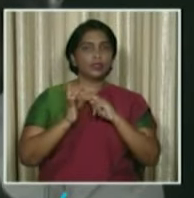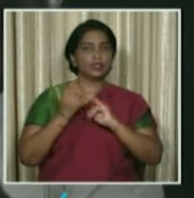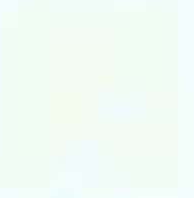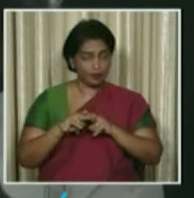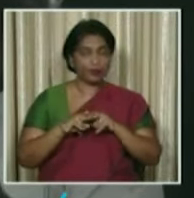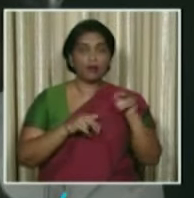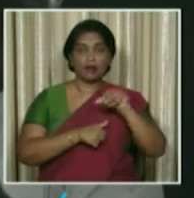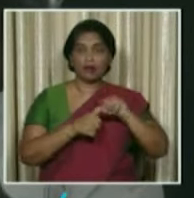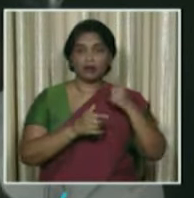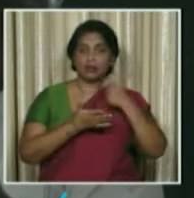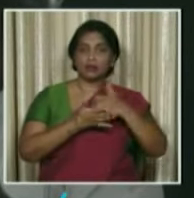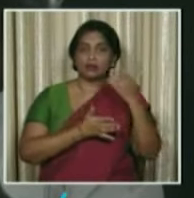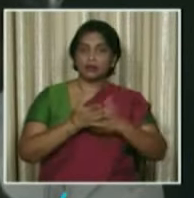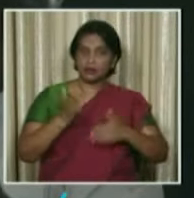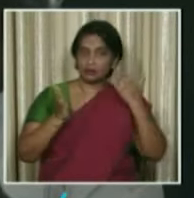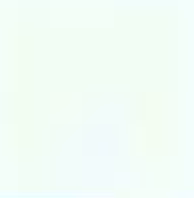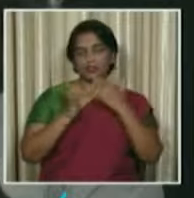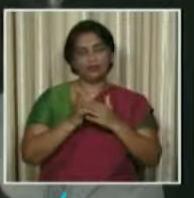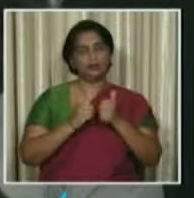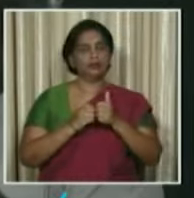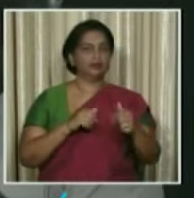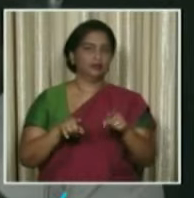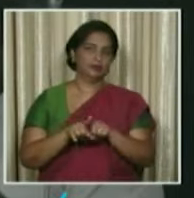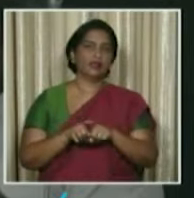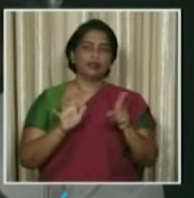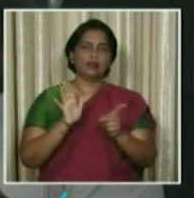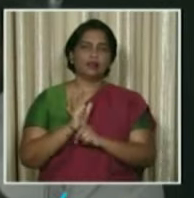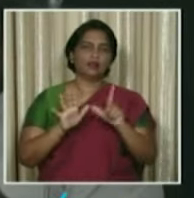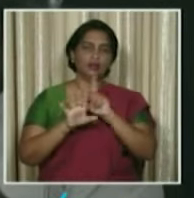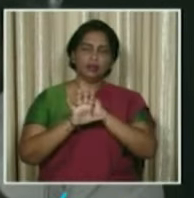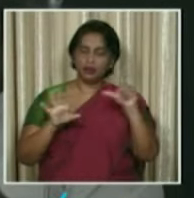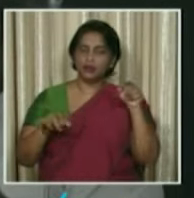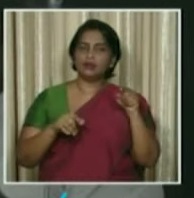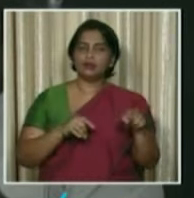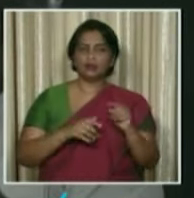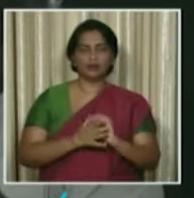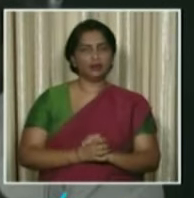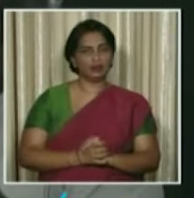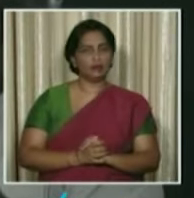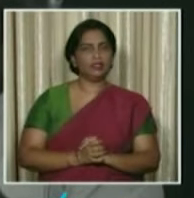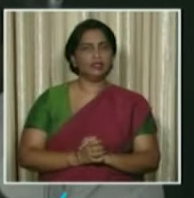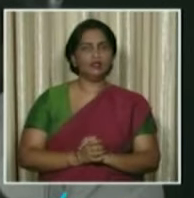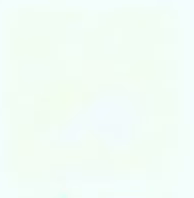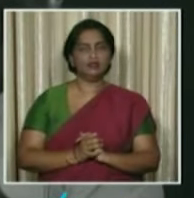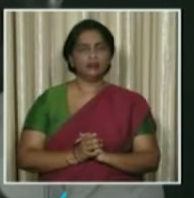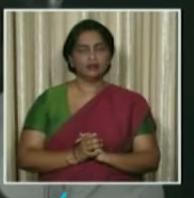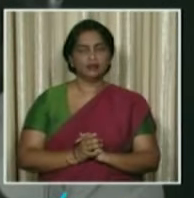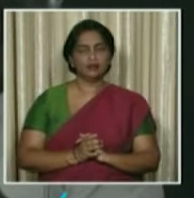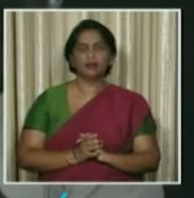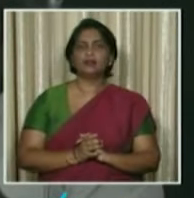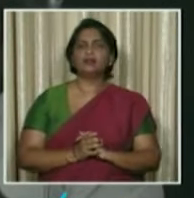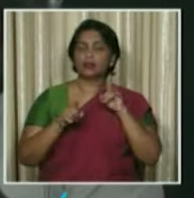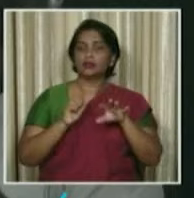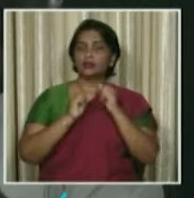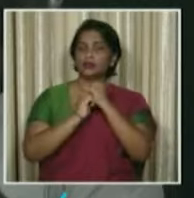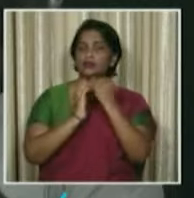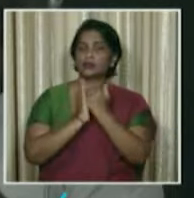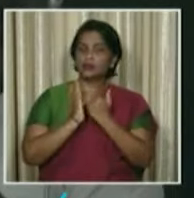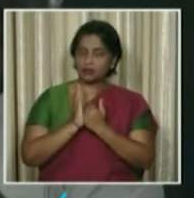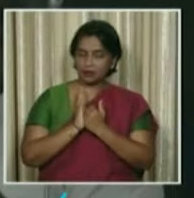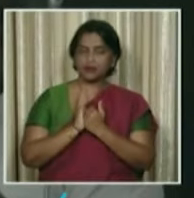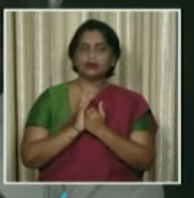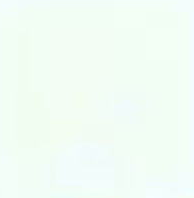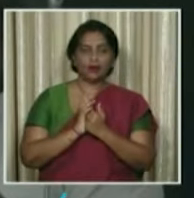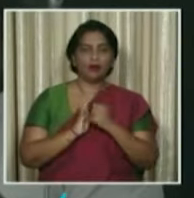බැලලා තමයි අධ්‍යාපන අමාත්‍යාංශයේ මේ වෙනකොට ලක්ෂ හතකට ප්‍රාථමික අංශවල දරුවන්ට දිවාහාර වේලක් දෙන්නේ. දැන් මේ වැඩපිළිවෙල අපි ලබන